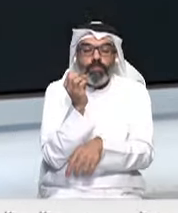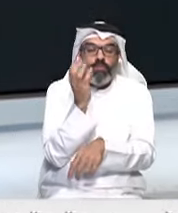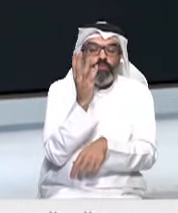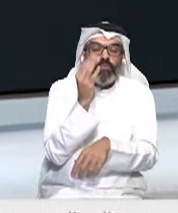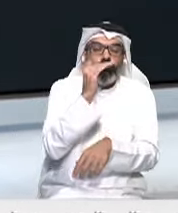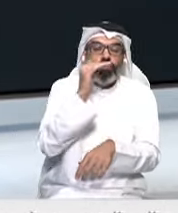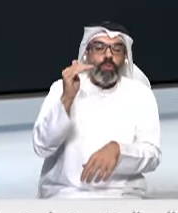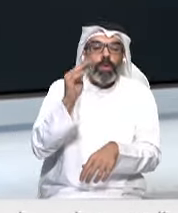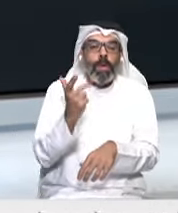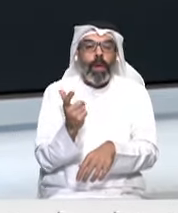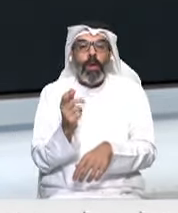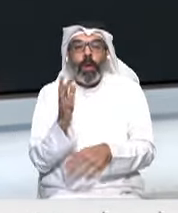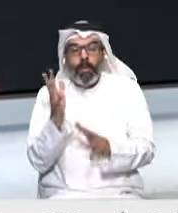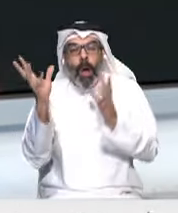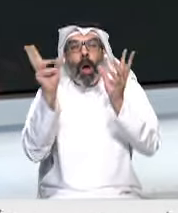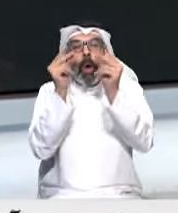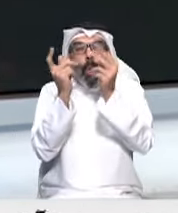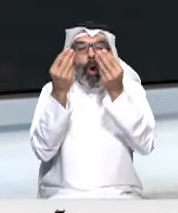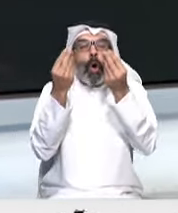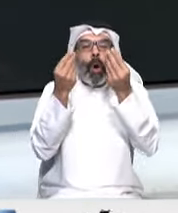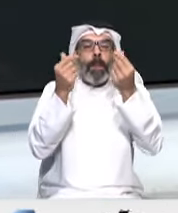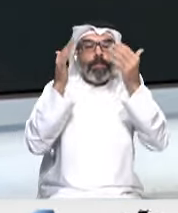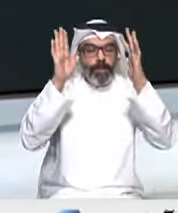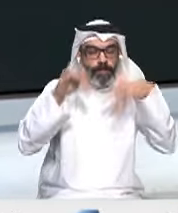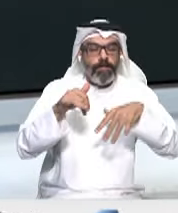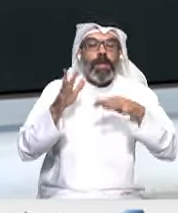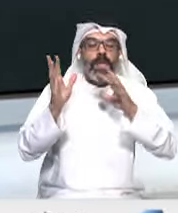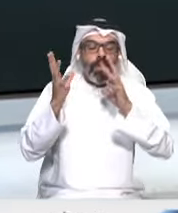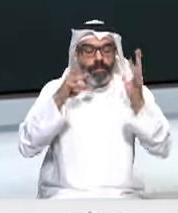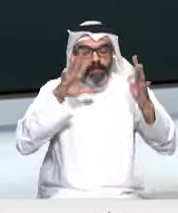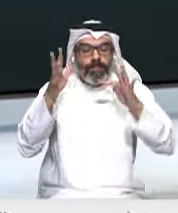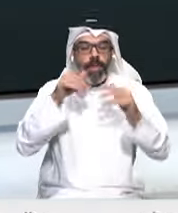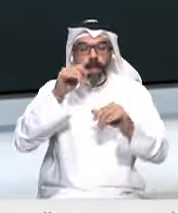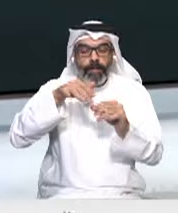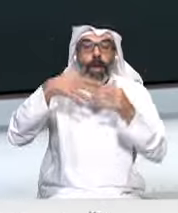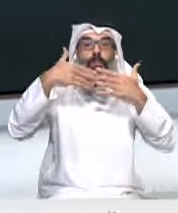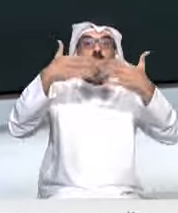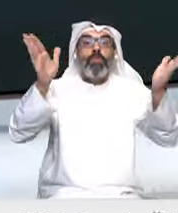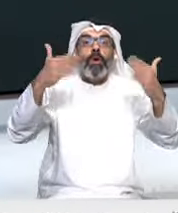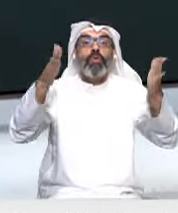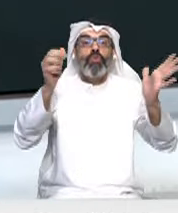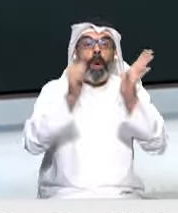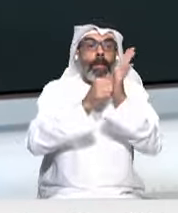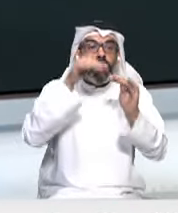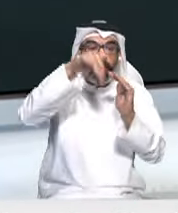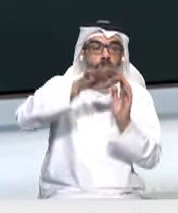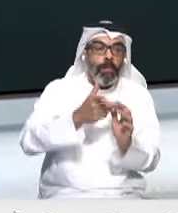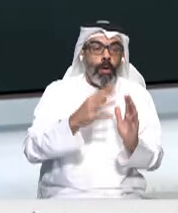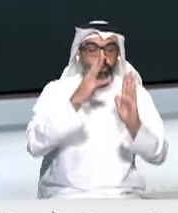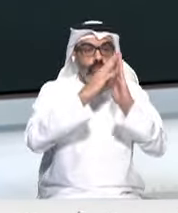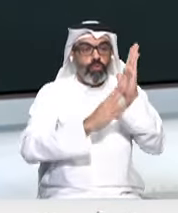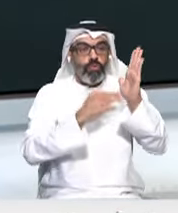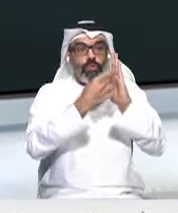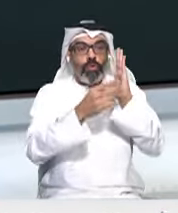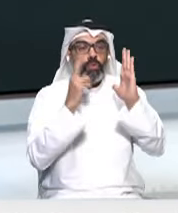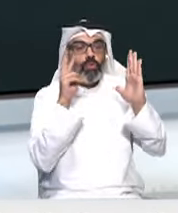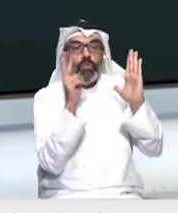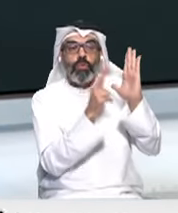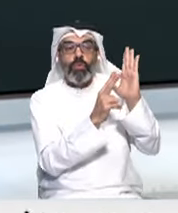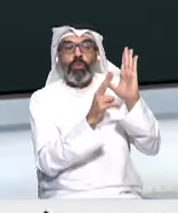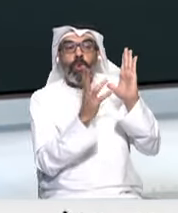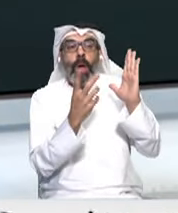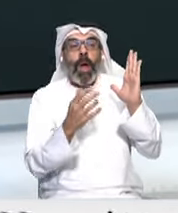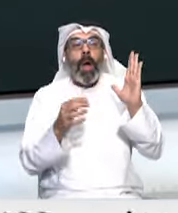لإثارة الغبار وبعض الأتربة المثارة على المناطق المكشوفة من البلاد. أما الأجواء الحالية في مدينة الكويت وضواحيها،